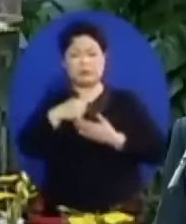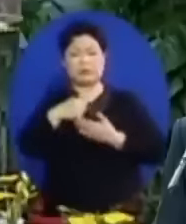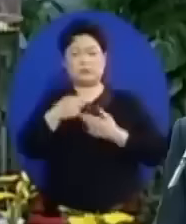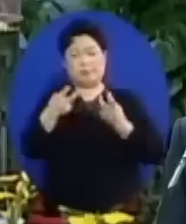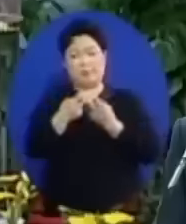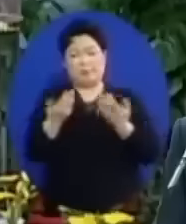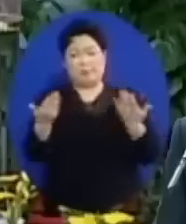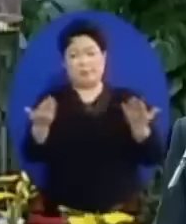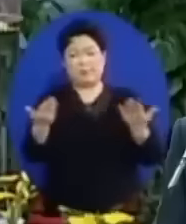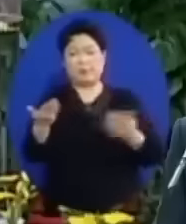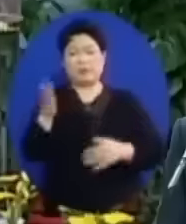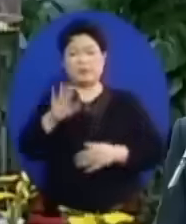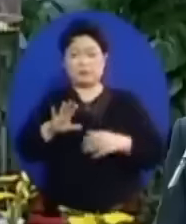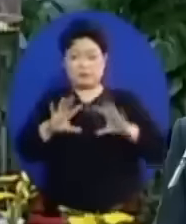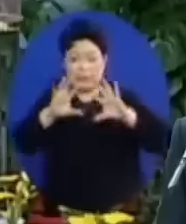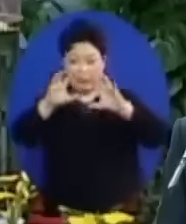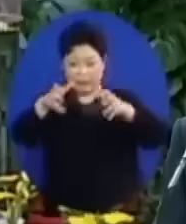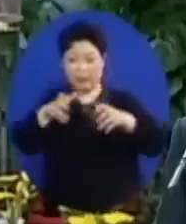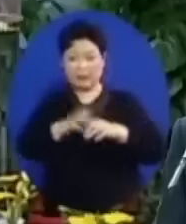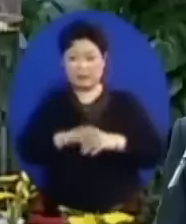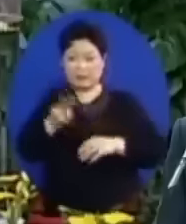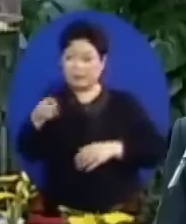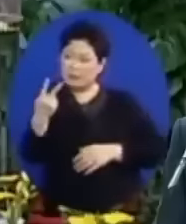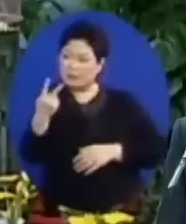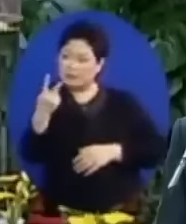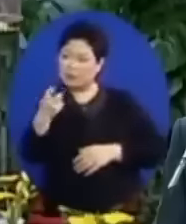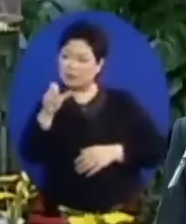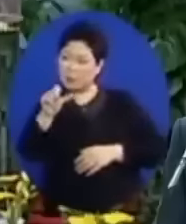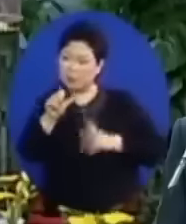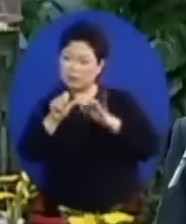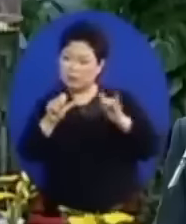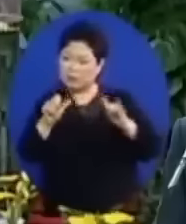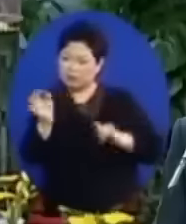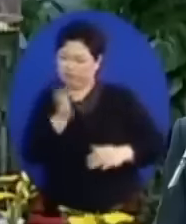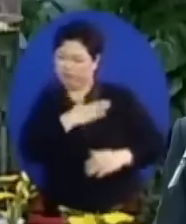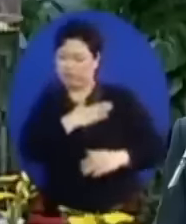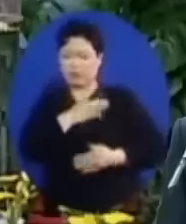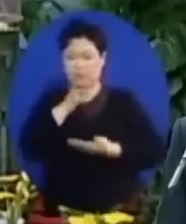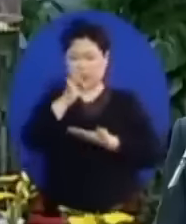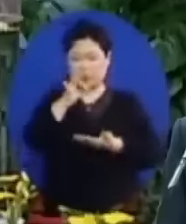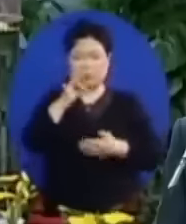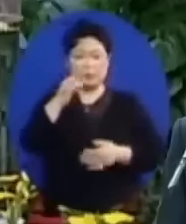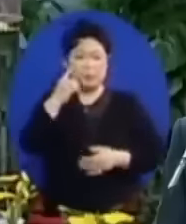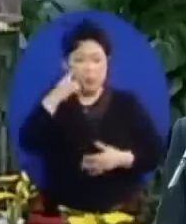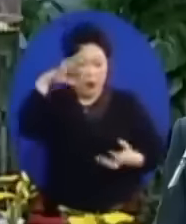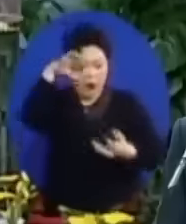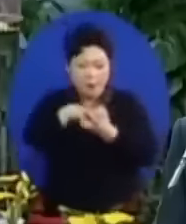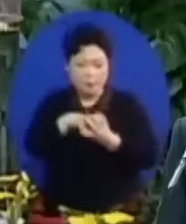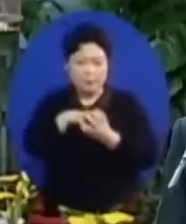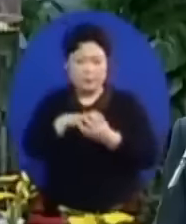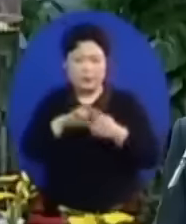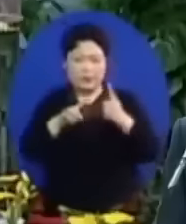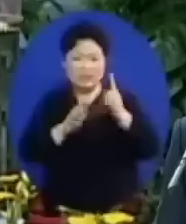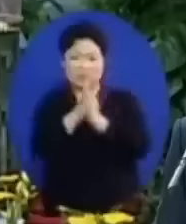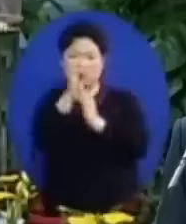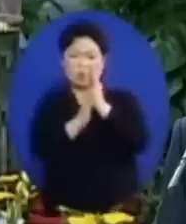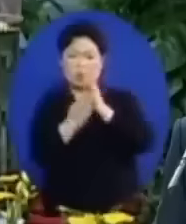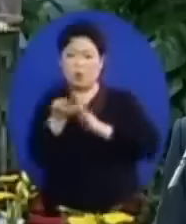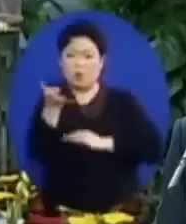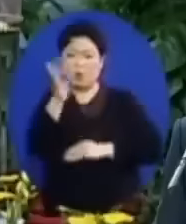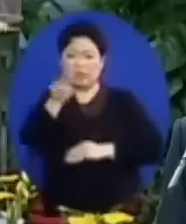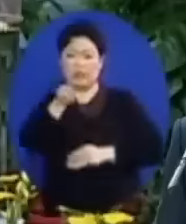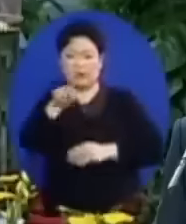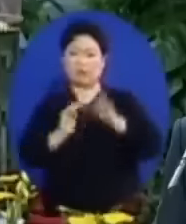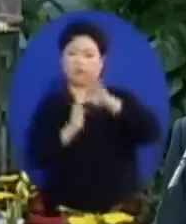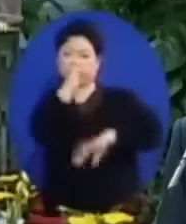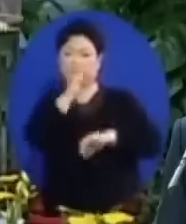수단이 없다는 것입니다. 실제로 세계 225명의 대재산가의 재산을 모두 합하면 1조 달러가 넘는데,